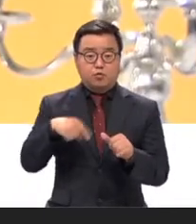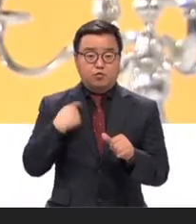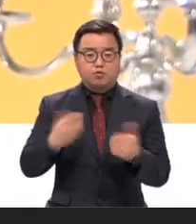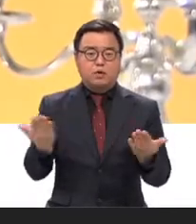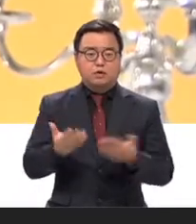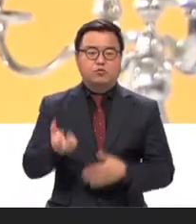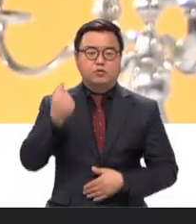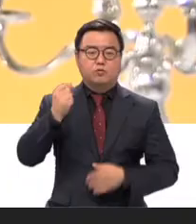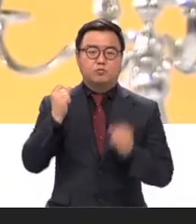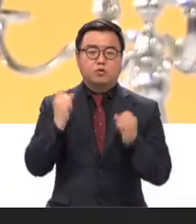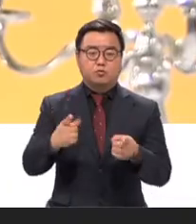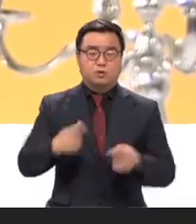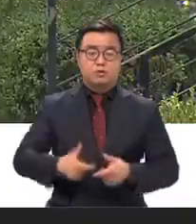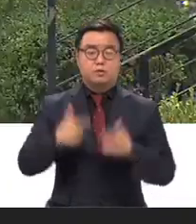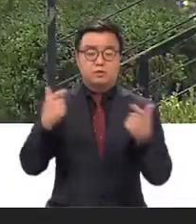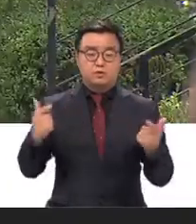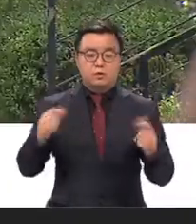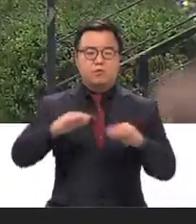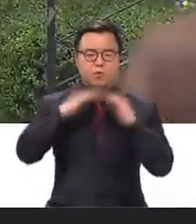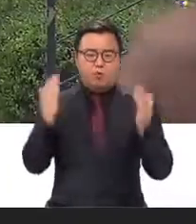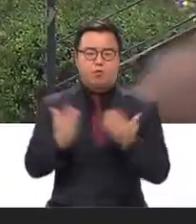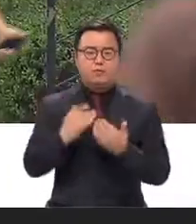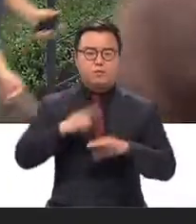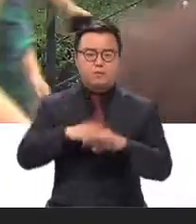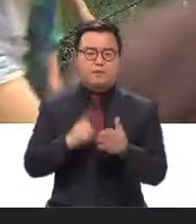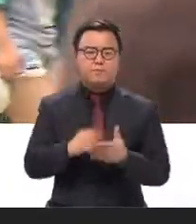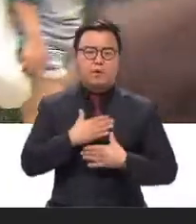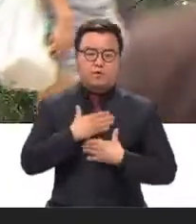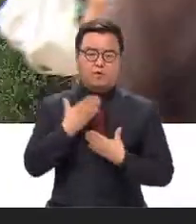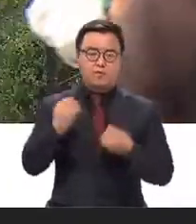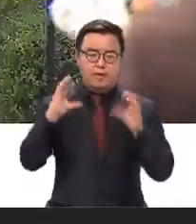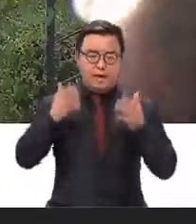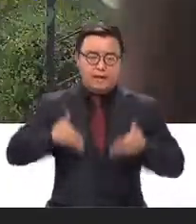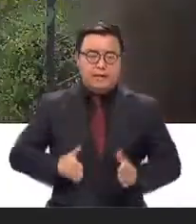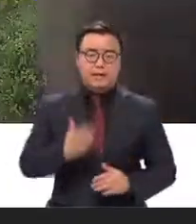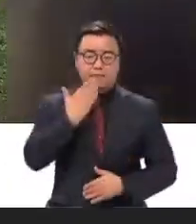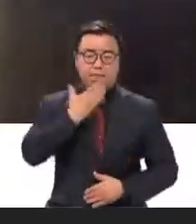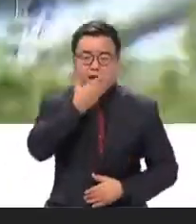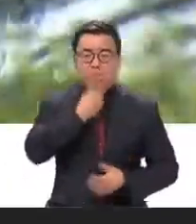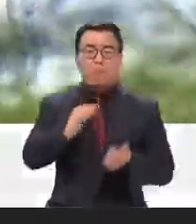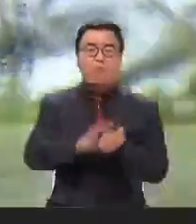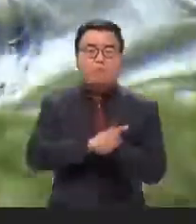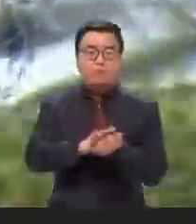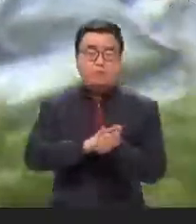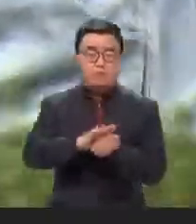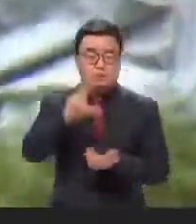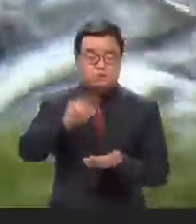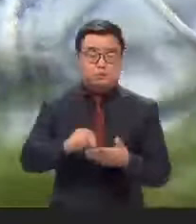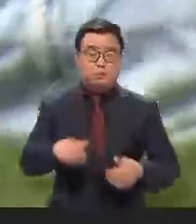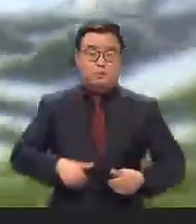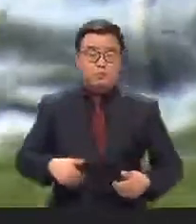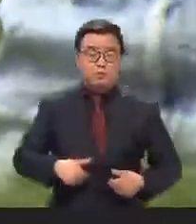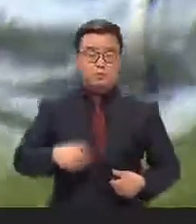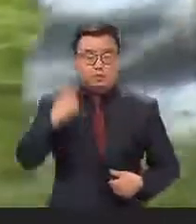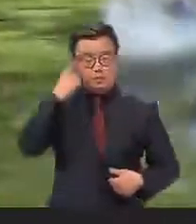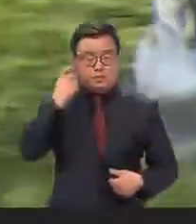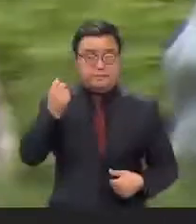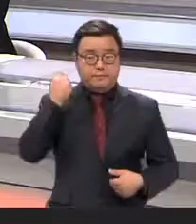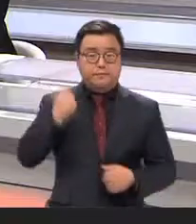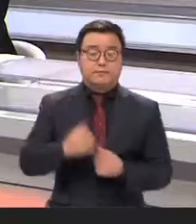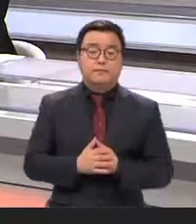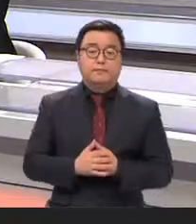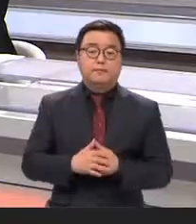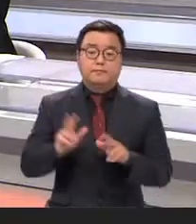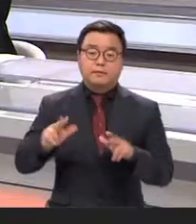늘리고 누구든 마음 편하게 아이 낳고 살 수 있는 복지 혜택을 좀 늘려서 해결해 나가야 할 문제가 아닐까 생각을 네. 해봅니다.